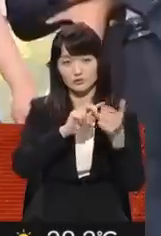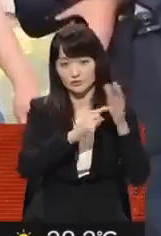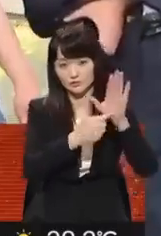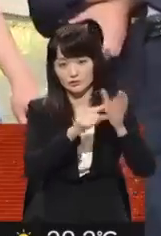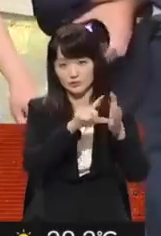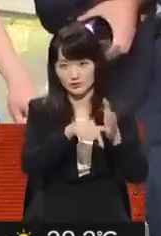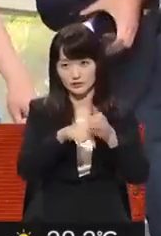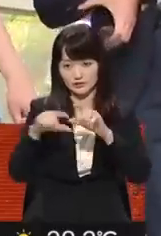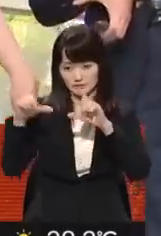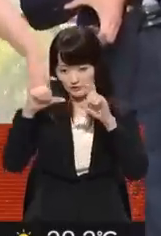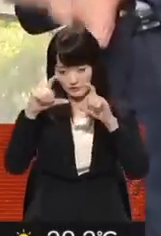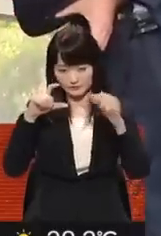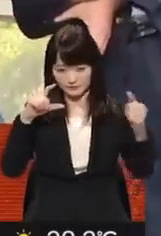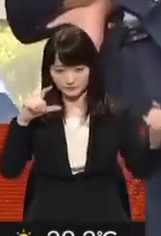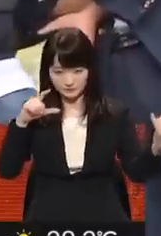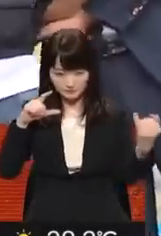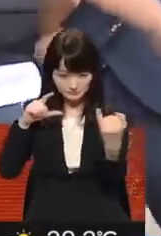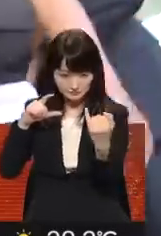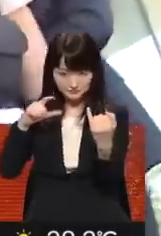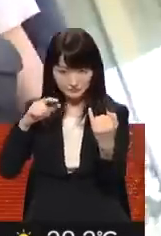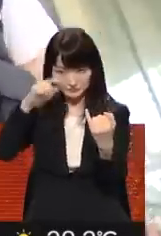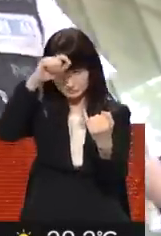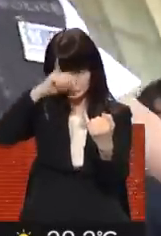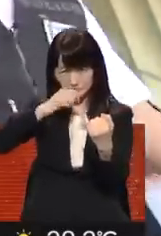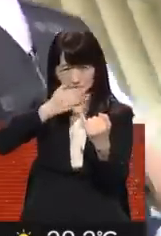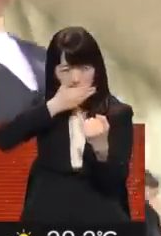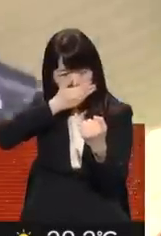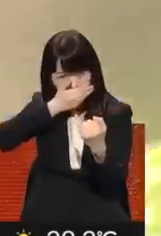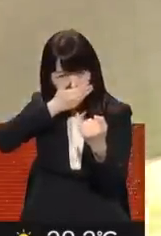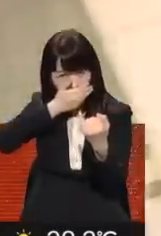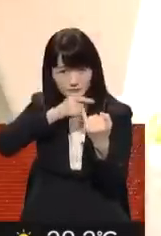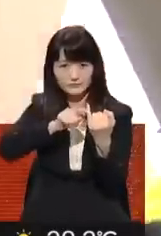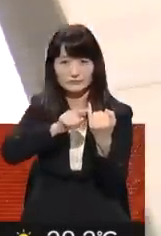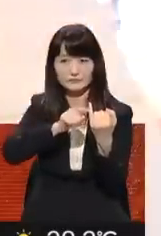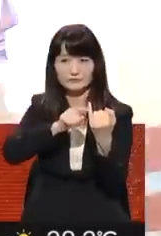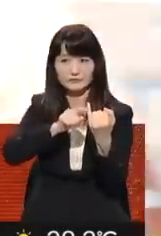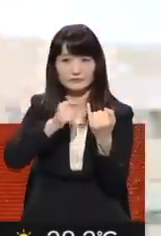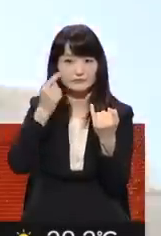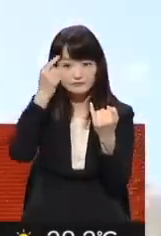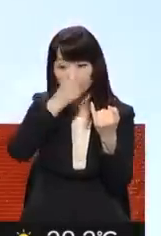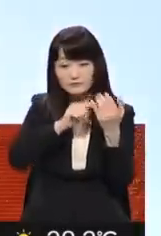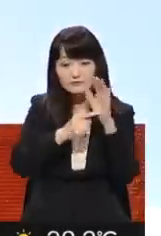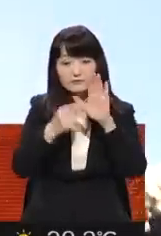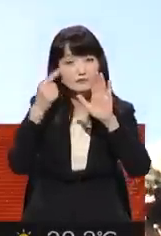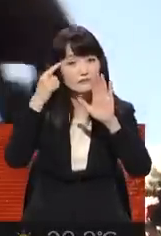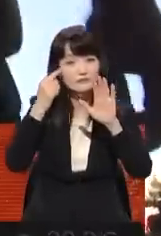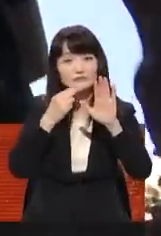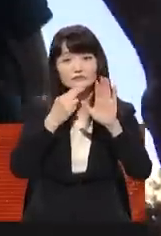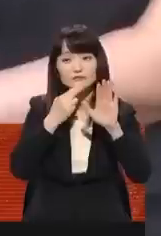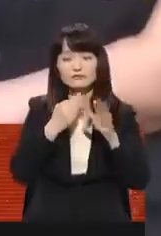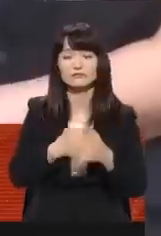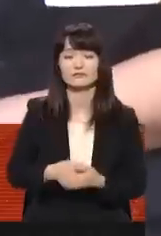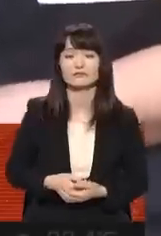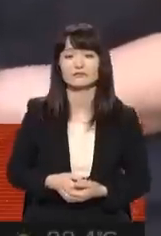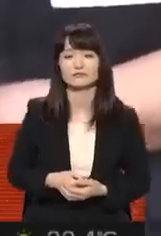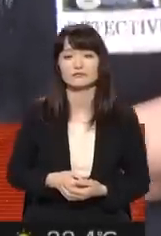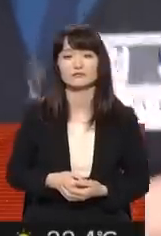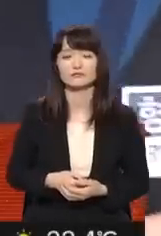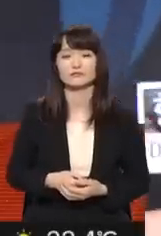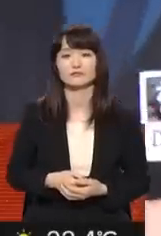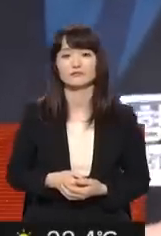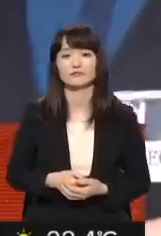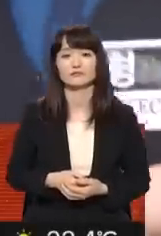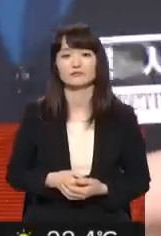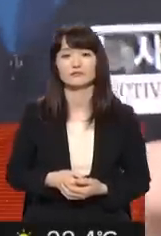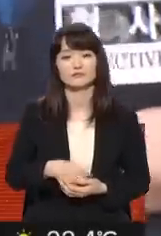때 마스크 쓰고 모자 쓰고 자기가 얼굴을 공개할 의사가 없으면 또 경찰은 그걸 그